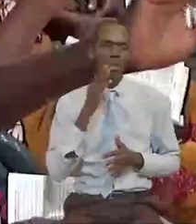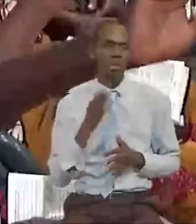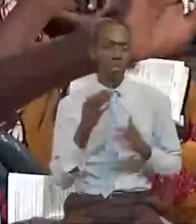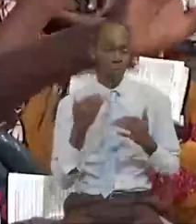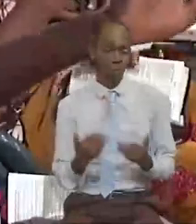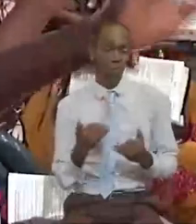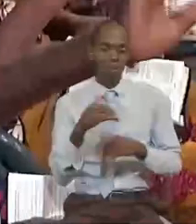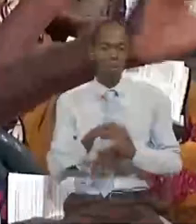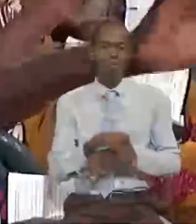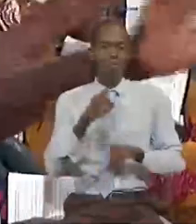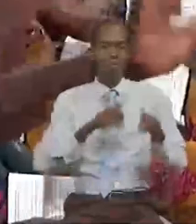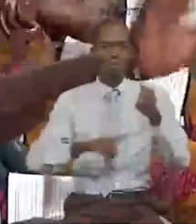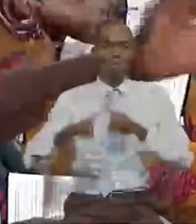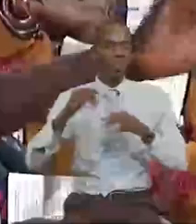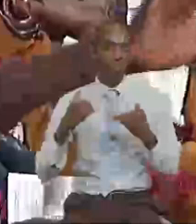ce soir,